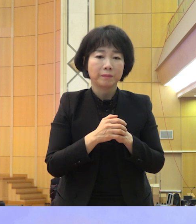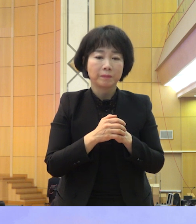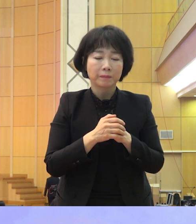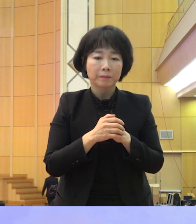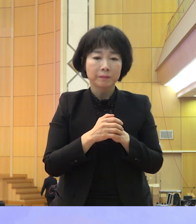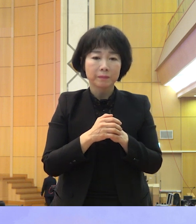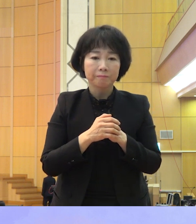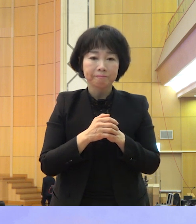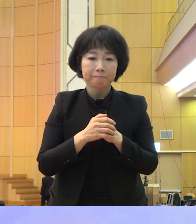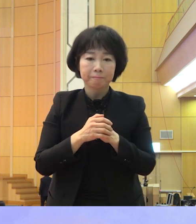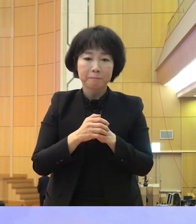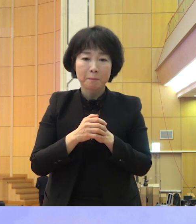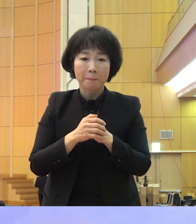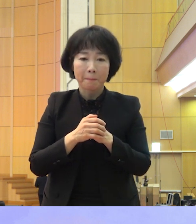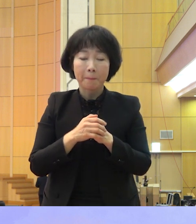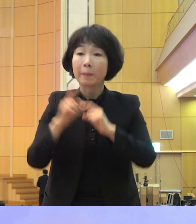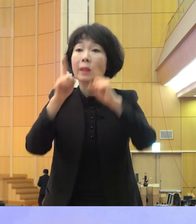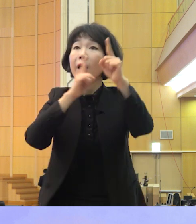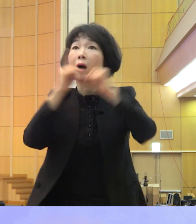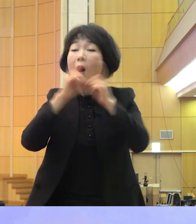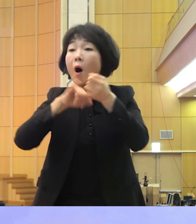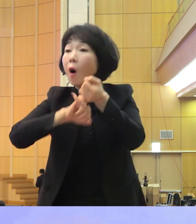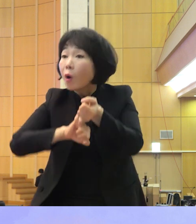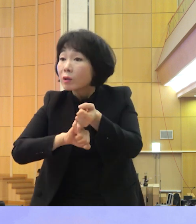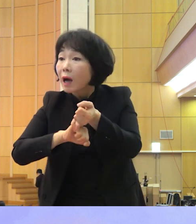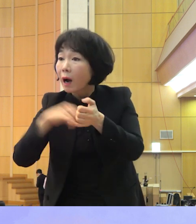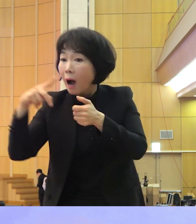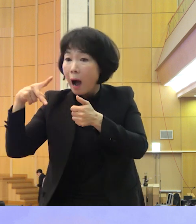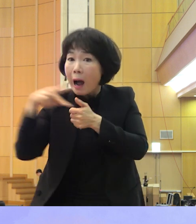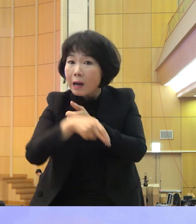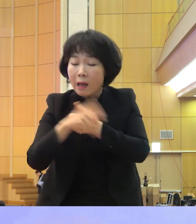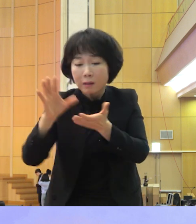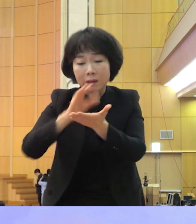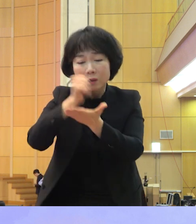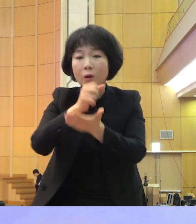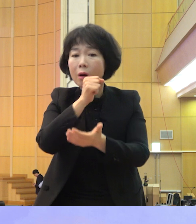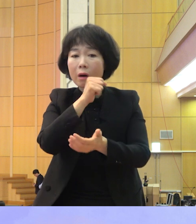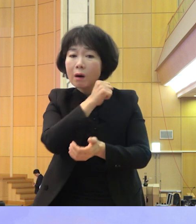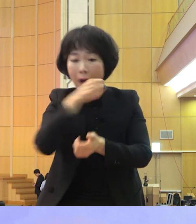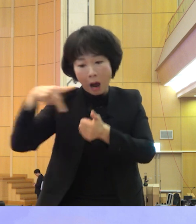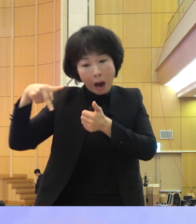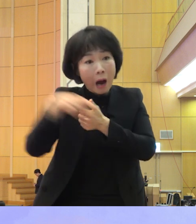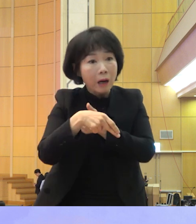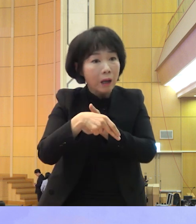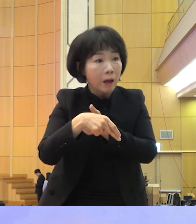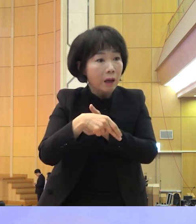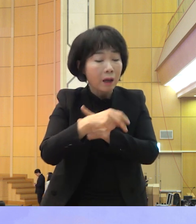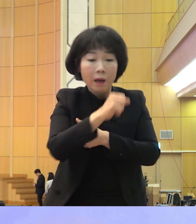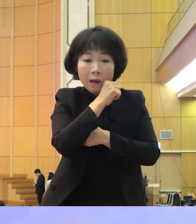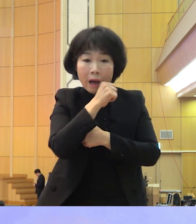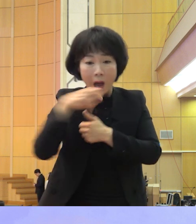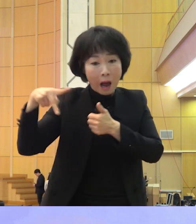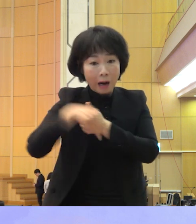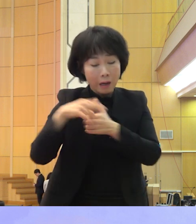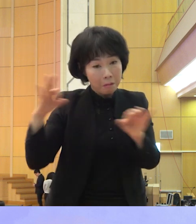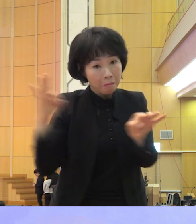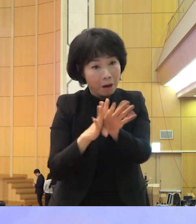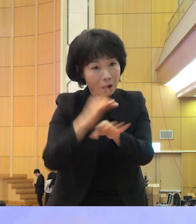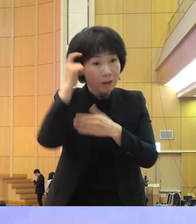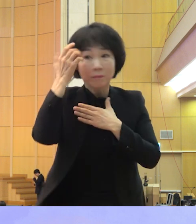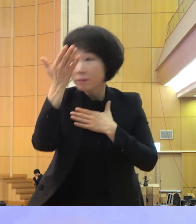한번 여러분 물어보겠습니다. 언약의 할례, 그리스도의 할례, 할례가 없어졌나요? 어떻게 됐나요?